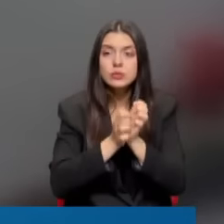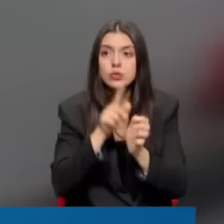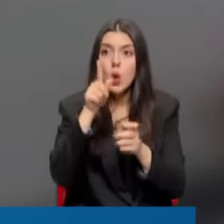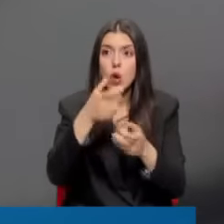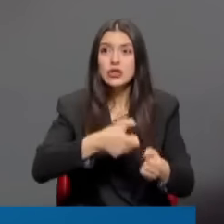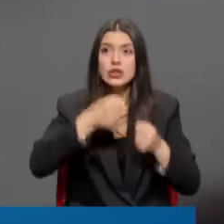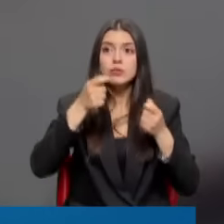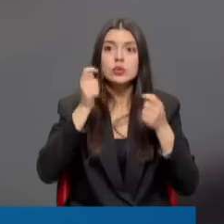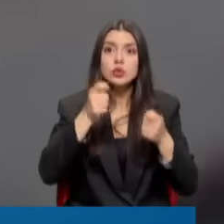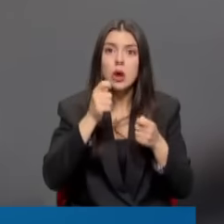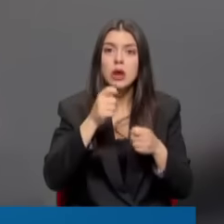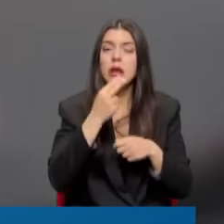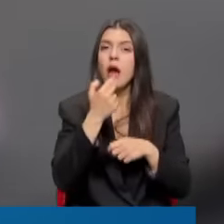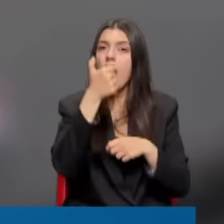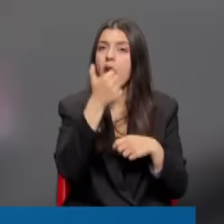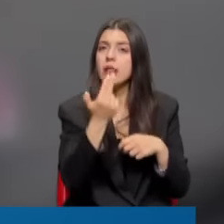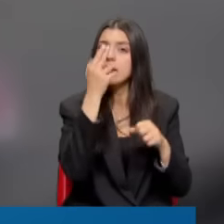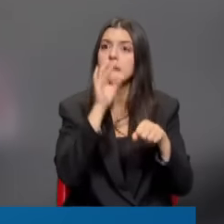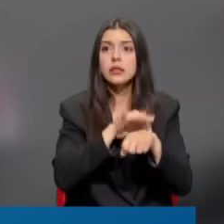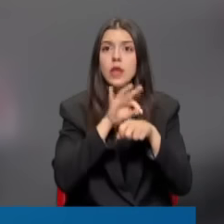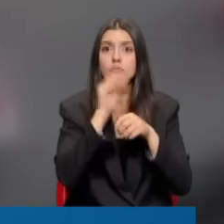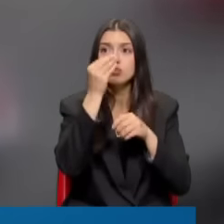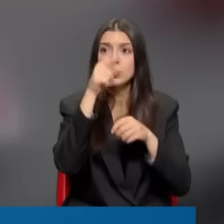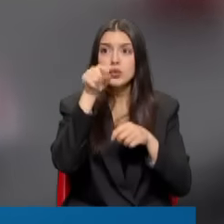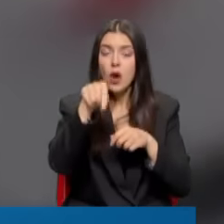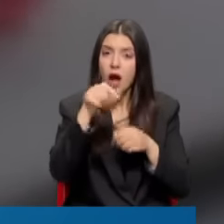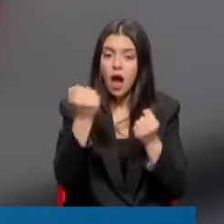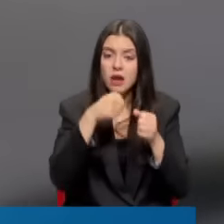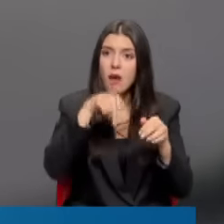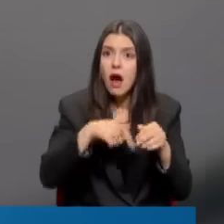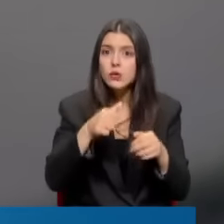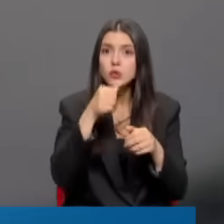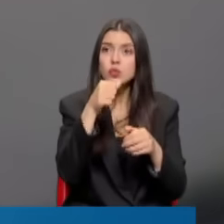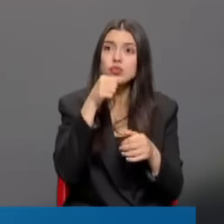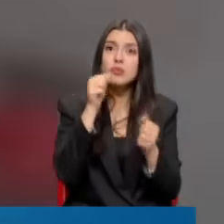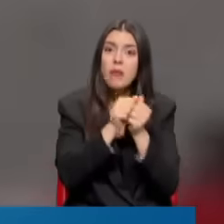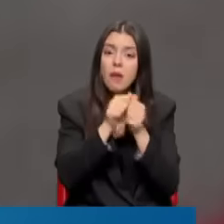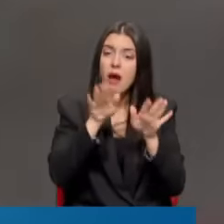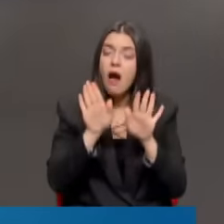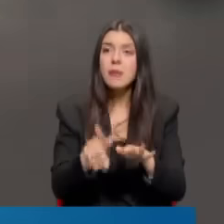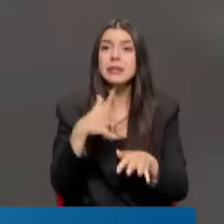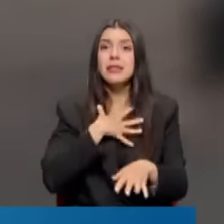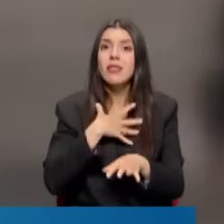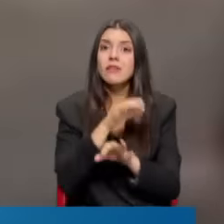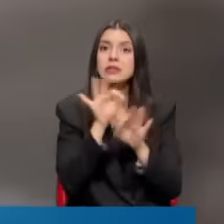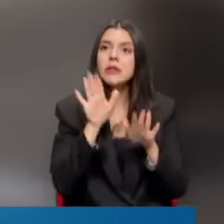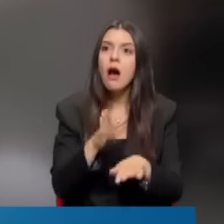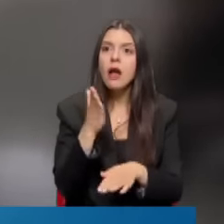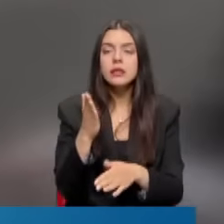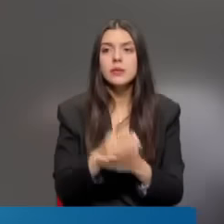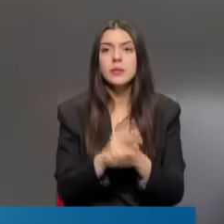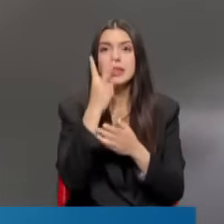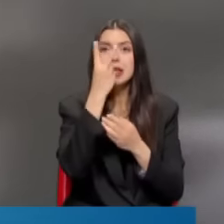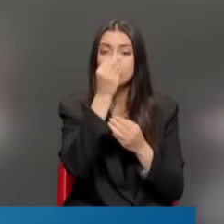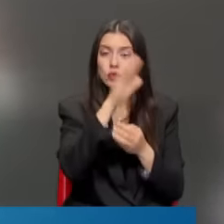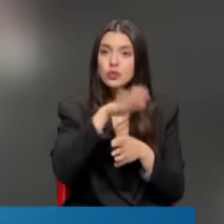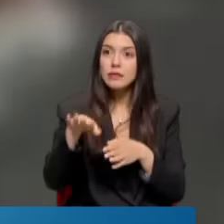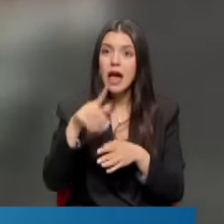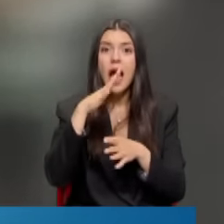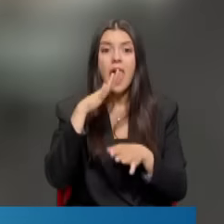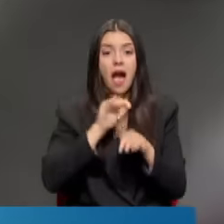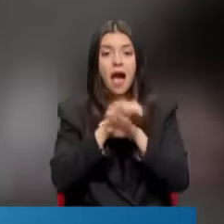zorluk çektik bir 67 dakika sürdü O çocuğun o sel suyuyla arabanın altında nefessiz kalması iki küçük çocuğu hayata